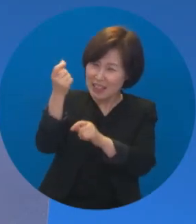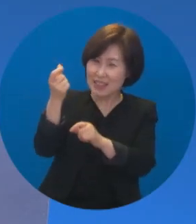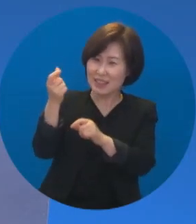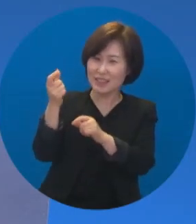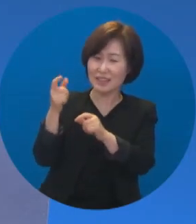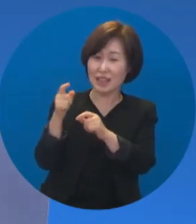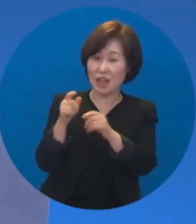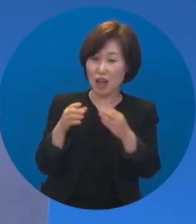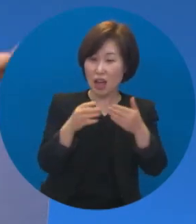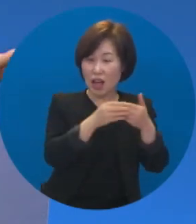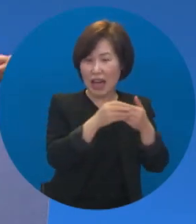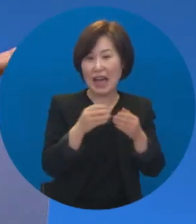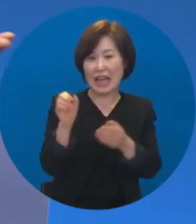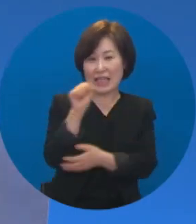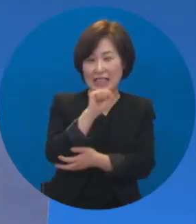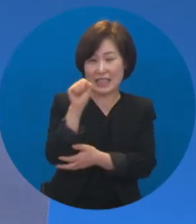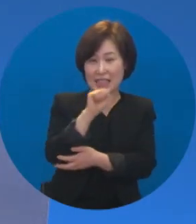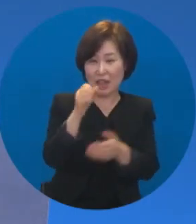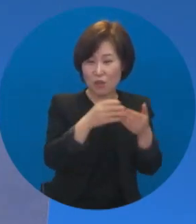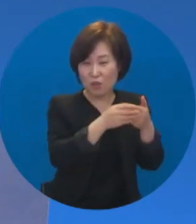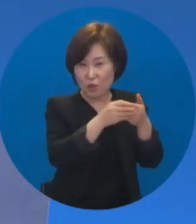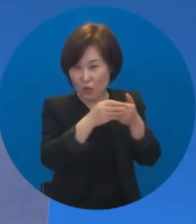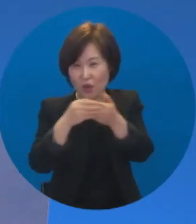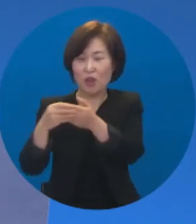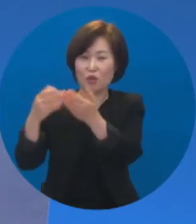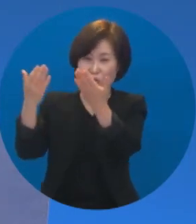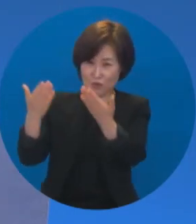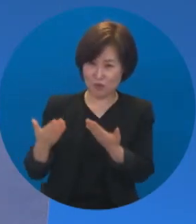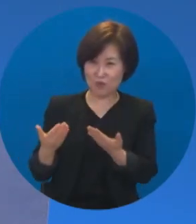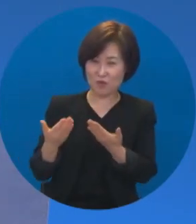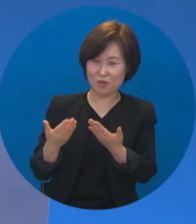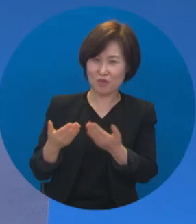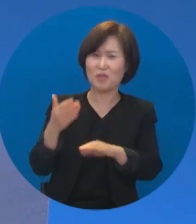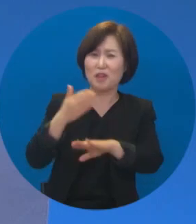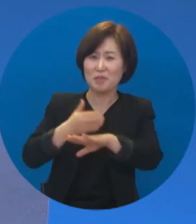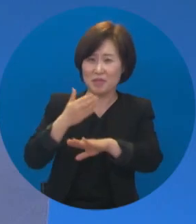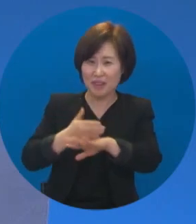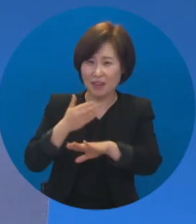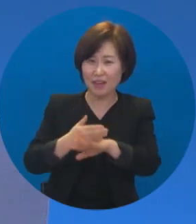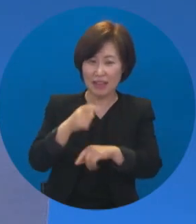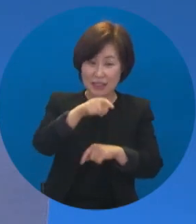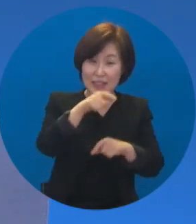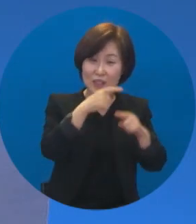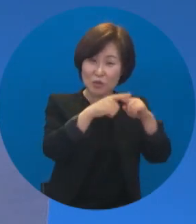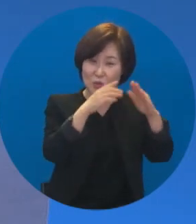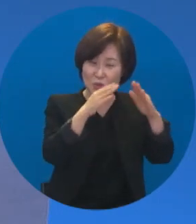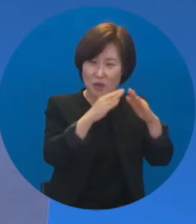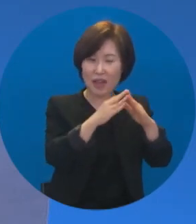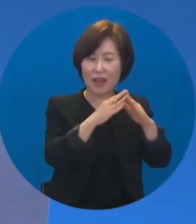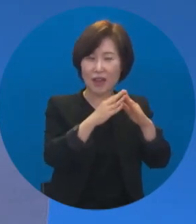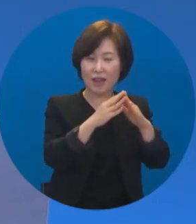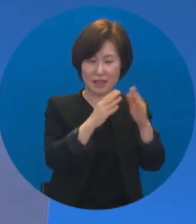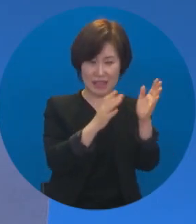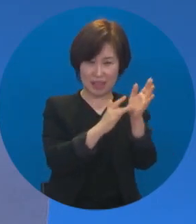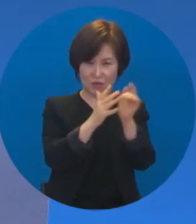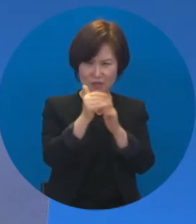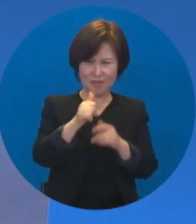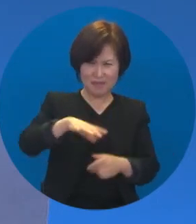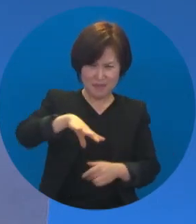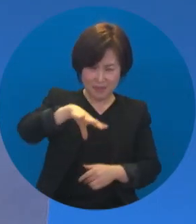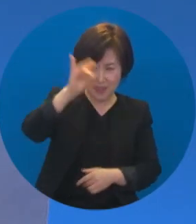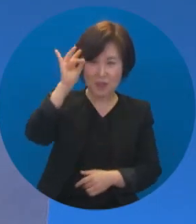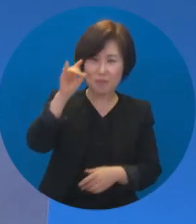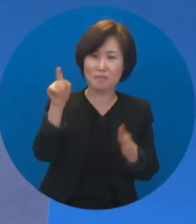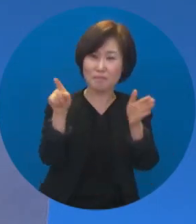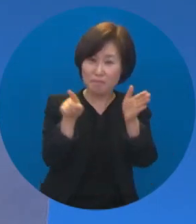교회였어요. 그래서 우리 동네 사람들이 그 교회를 많이 다녔었거든요. 그 교회에서 저는 예수님을 처음